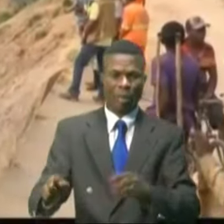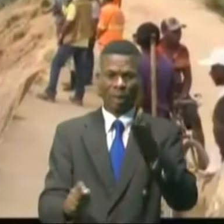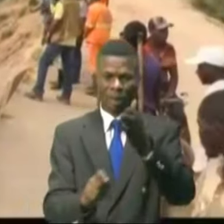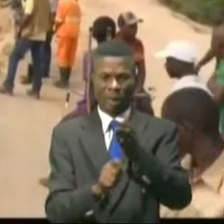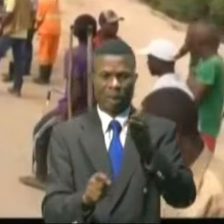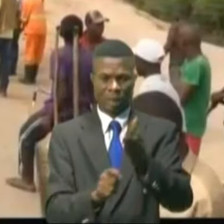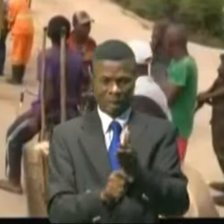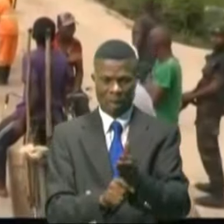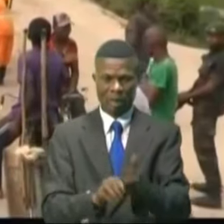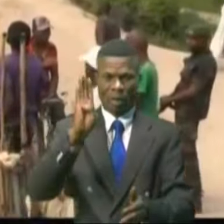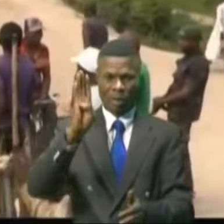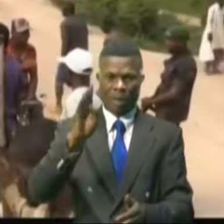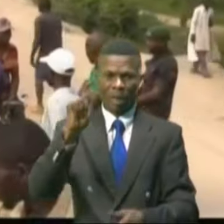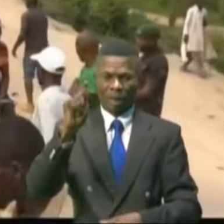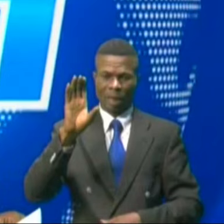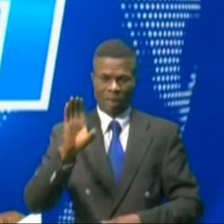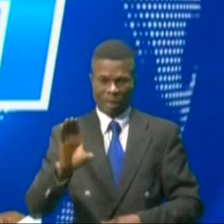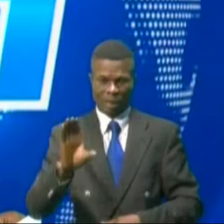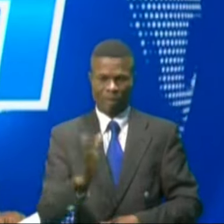BTC.